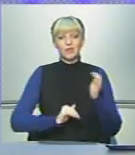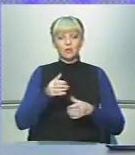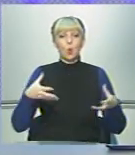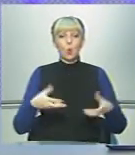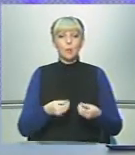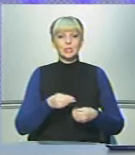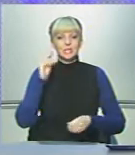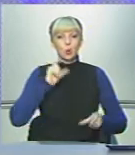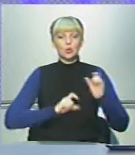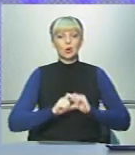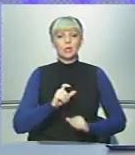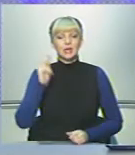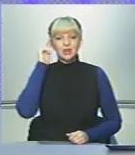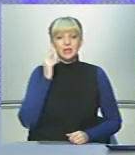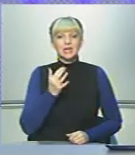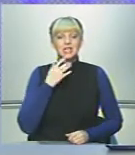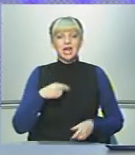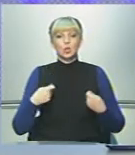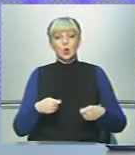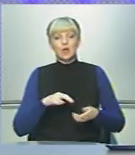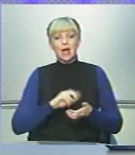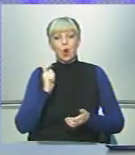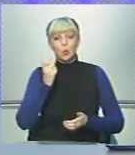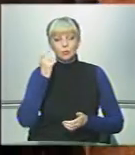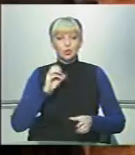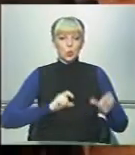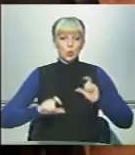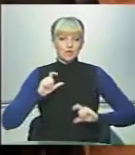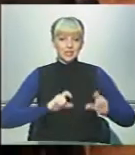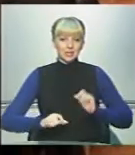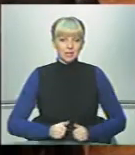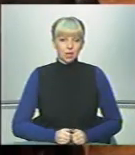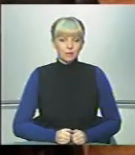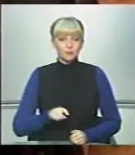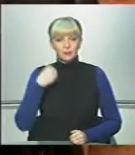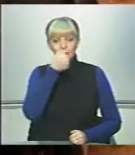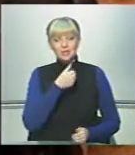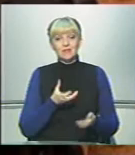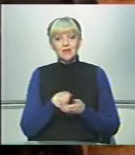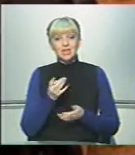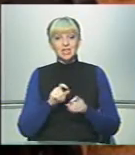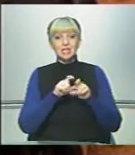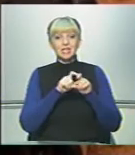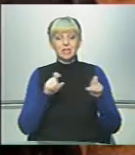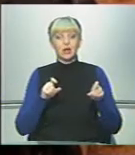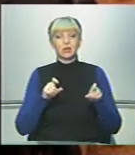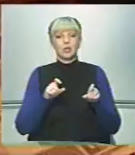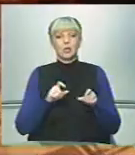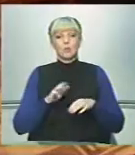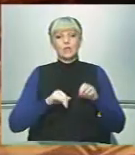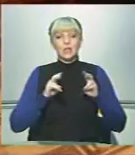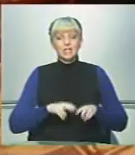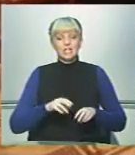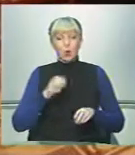вищому комерційному училищі Київського національного торговельно-економічного університету. Цьогоріч фінансування заходів професійно-технічної